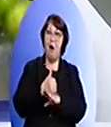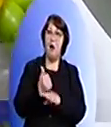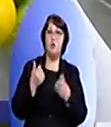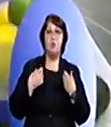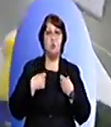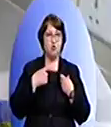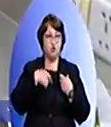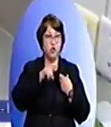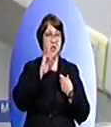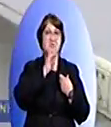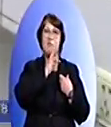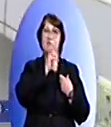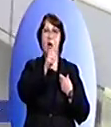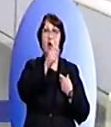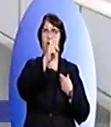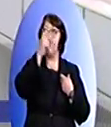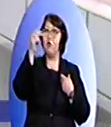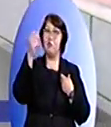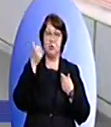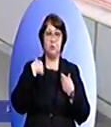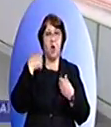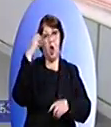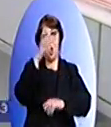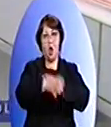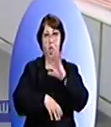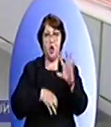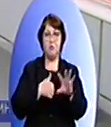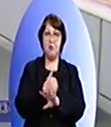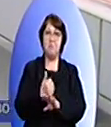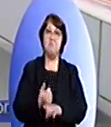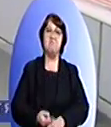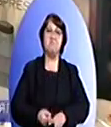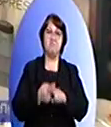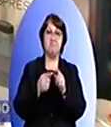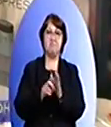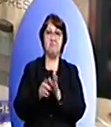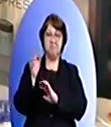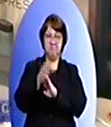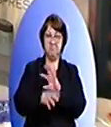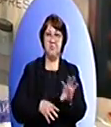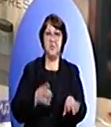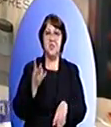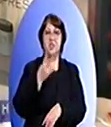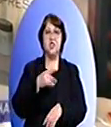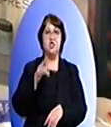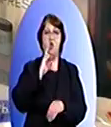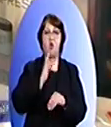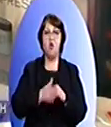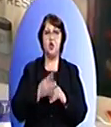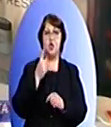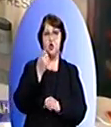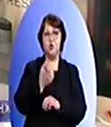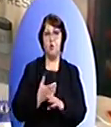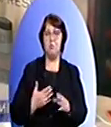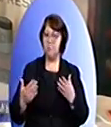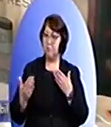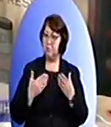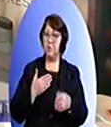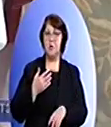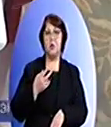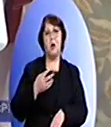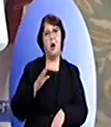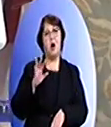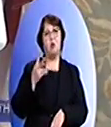өрсөлдөх чадварыг нэмэгдүүлэх боломжийг нээж өгч байгааг онцолж байна. Нийтийн хоолны салбар 2016 онд өмнөх оноос 12% өсөлттэй гарсан,